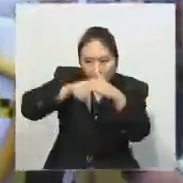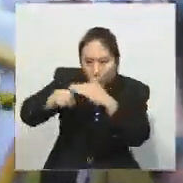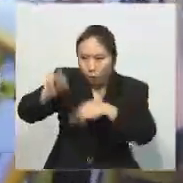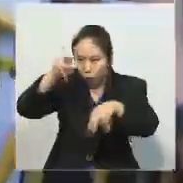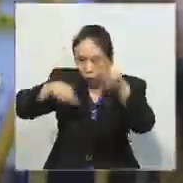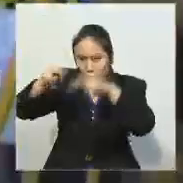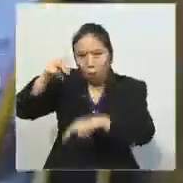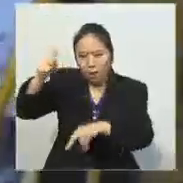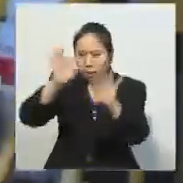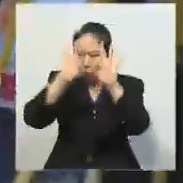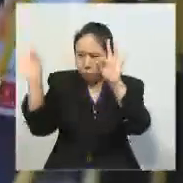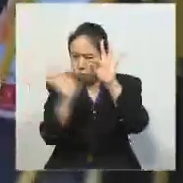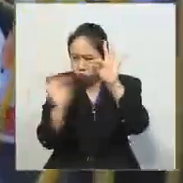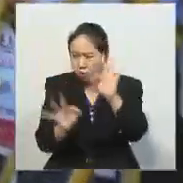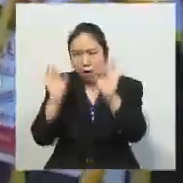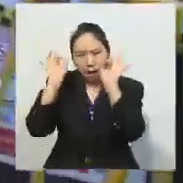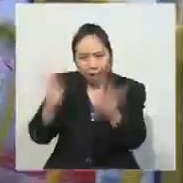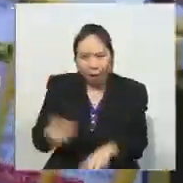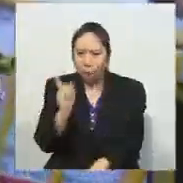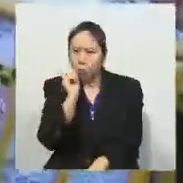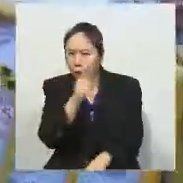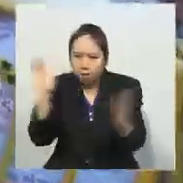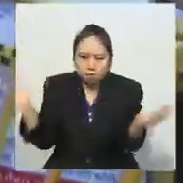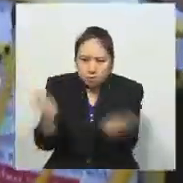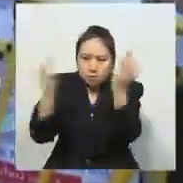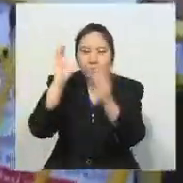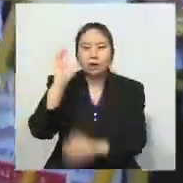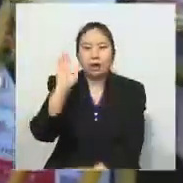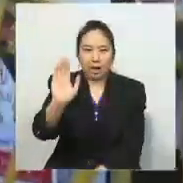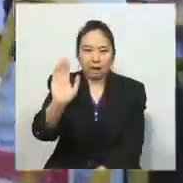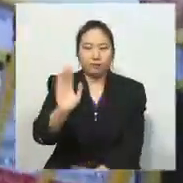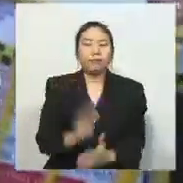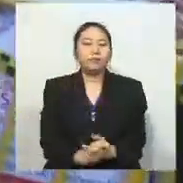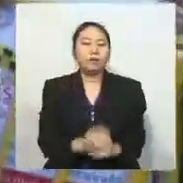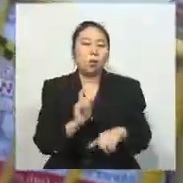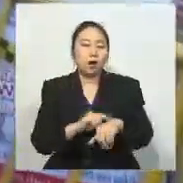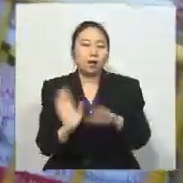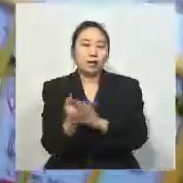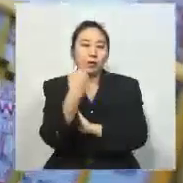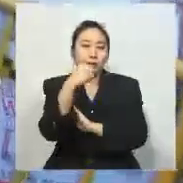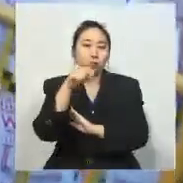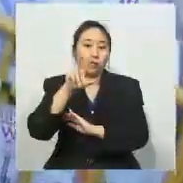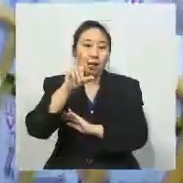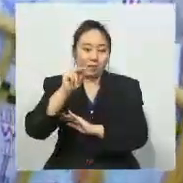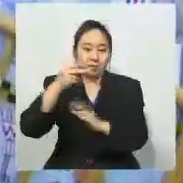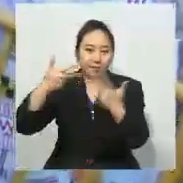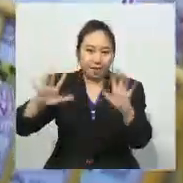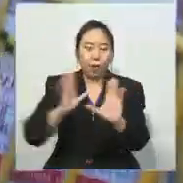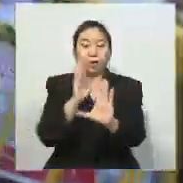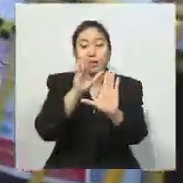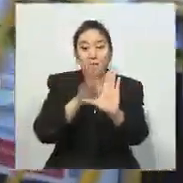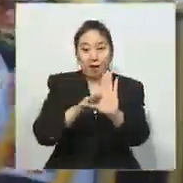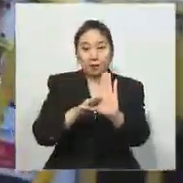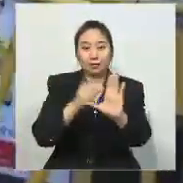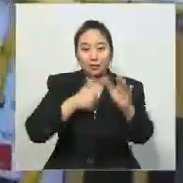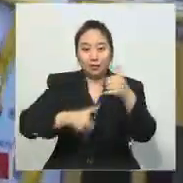และห้ามใช้ข้อความรุนแรงก้าวร้าวหรือว่าเป็นเชิงปลุกระดมโดยหลังจากเวลา 10:30 นบรรดาผู้สมัครก็ได้ทย